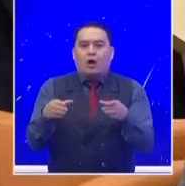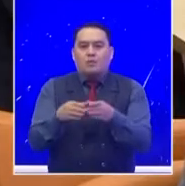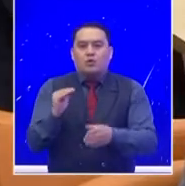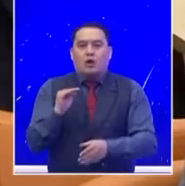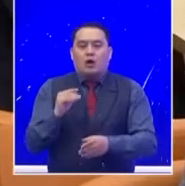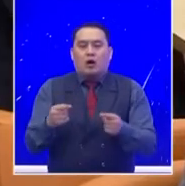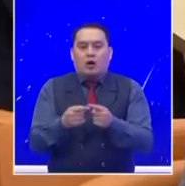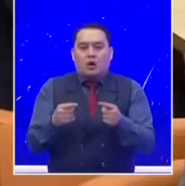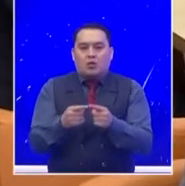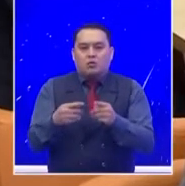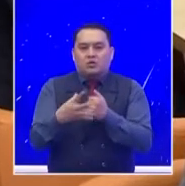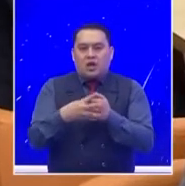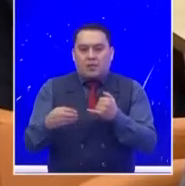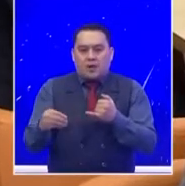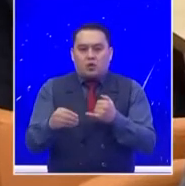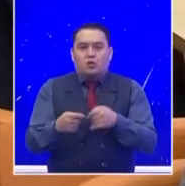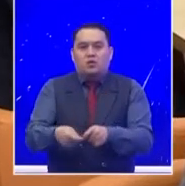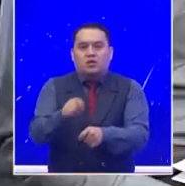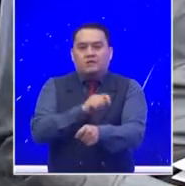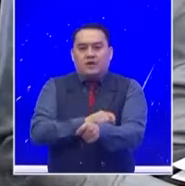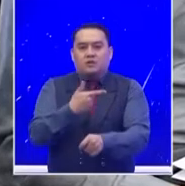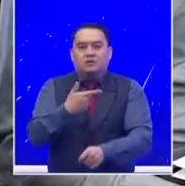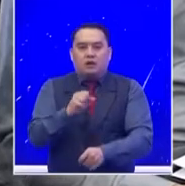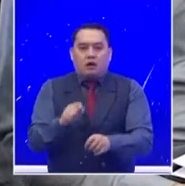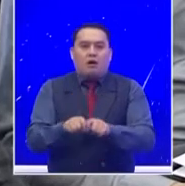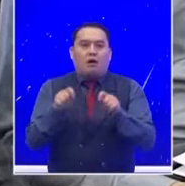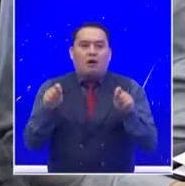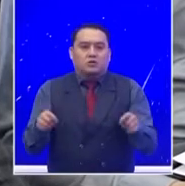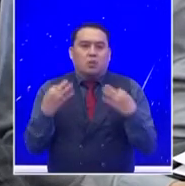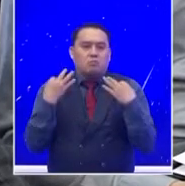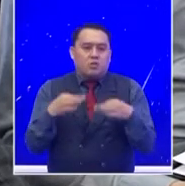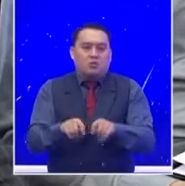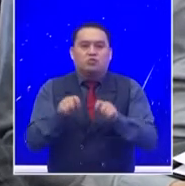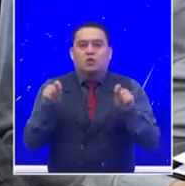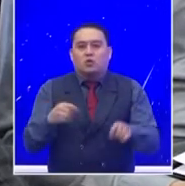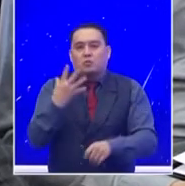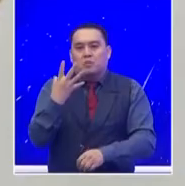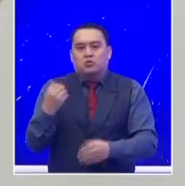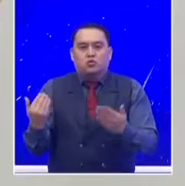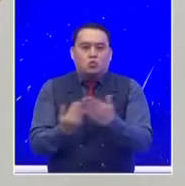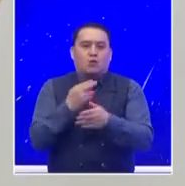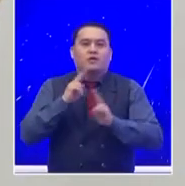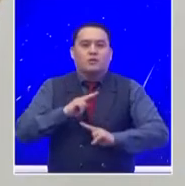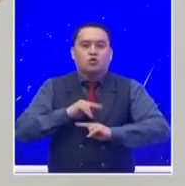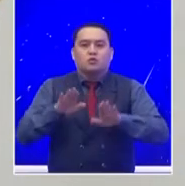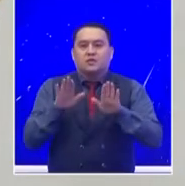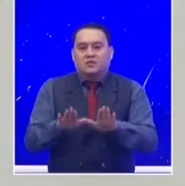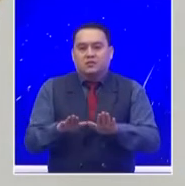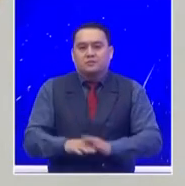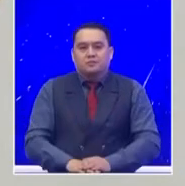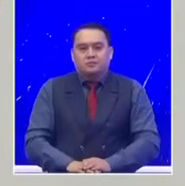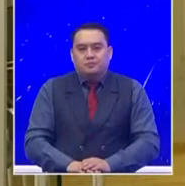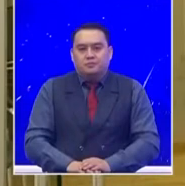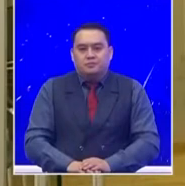аренду земельный участок площадью 12 гектаров. Открытие объекта позволит создать 500 новых рабочих мест.